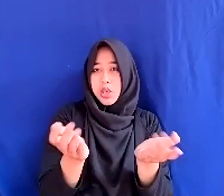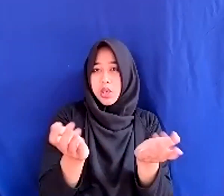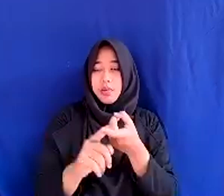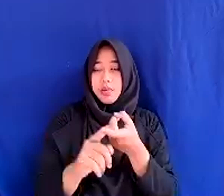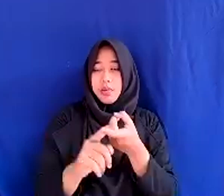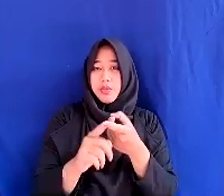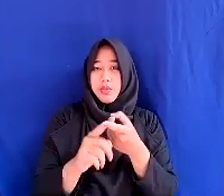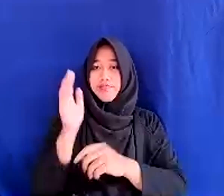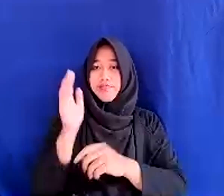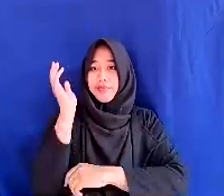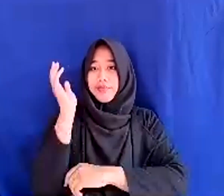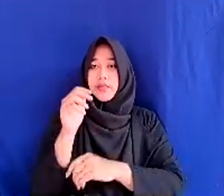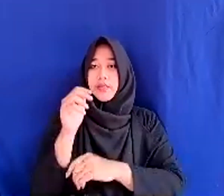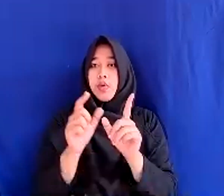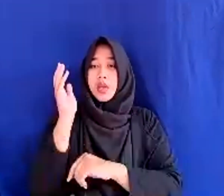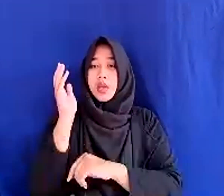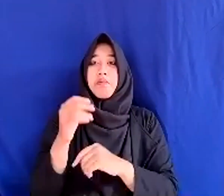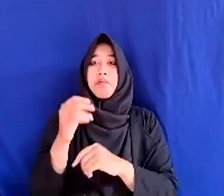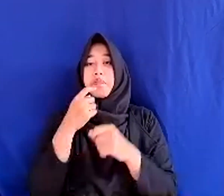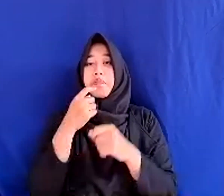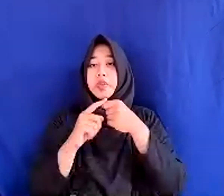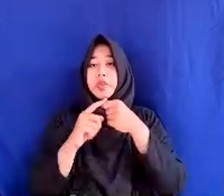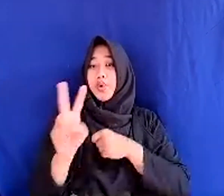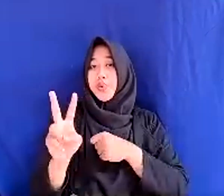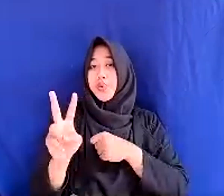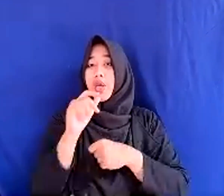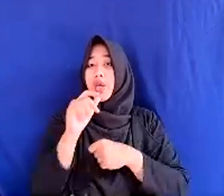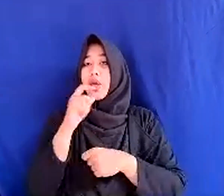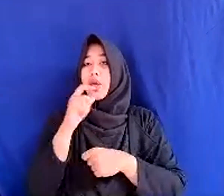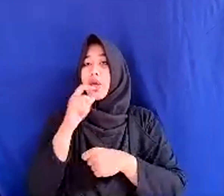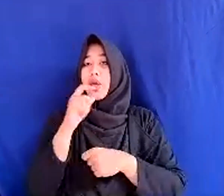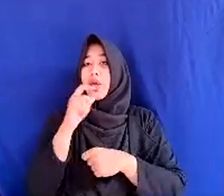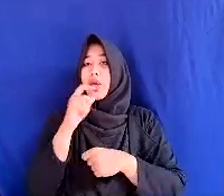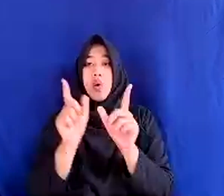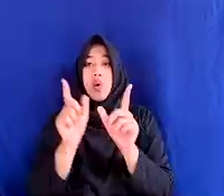perkenalkan pembicara yang kedua, yaitu Ibu Wasingatu, yang ini